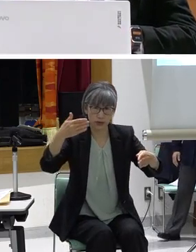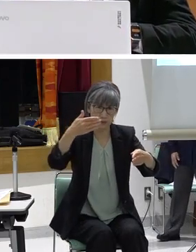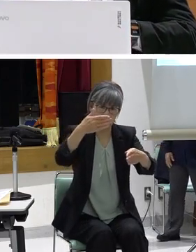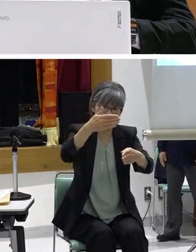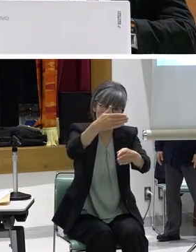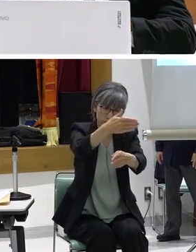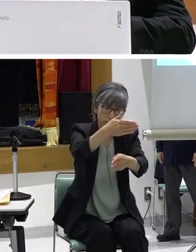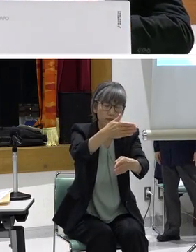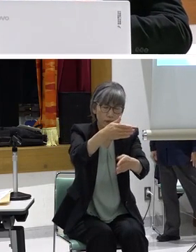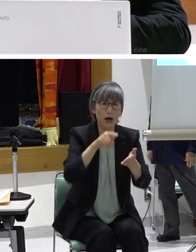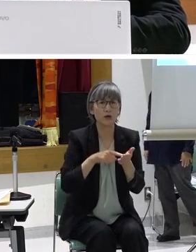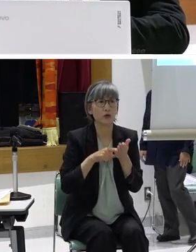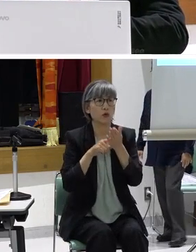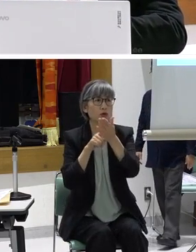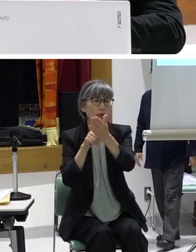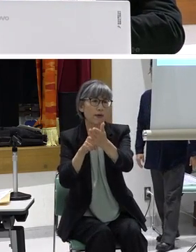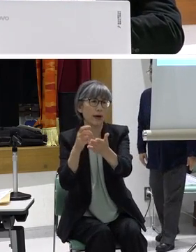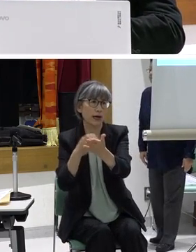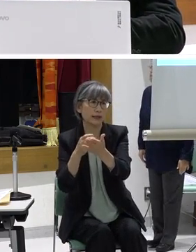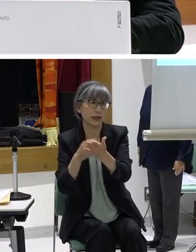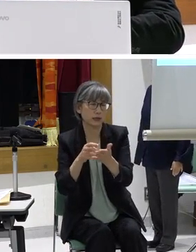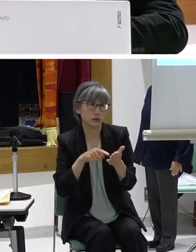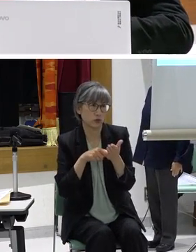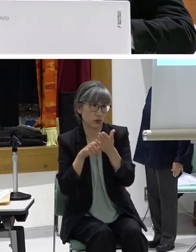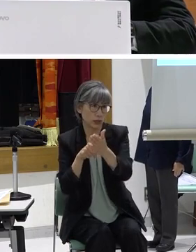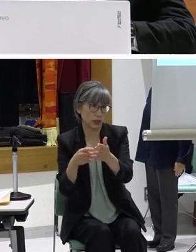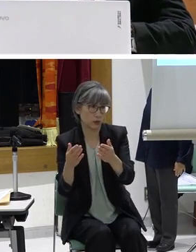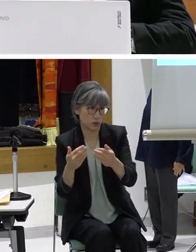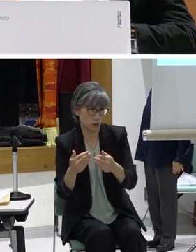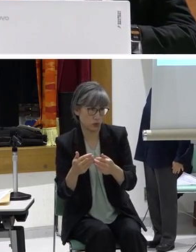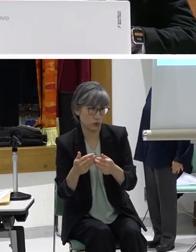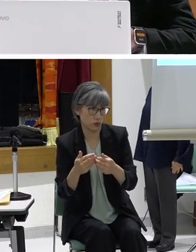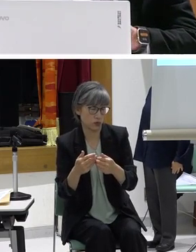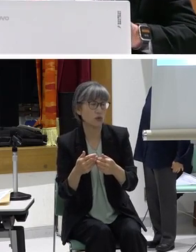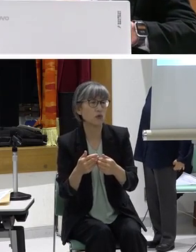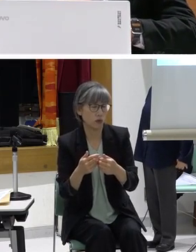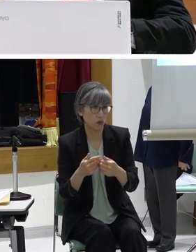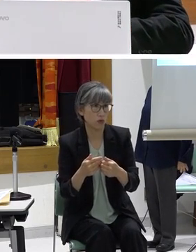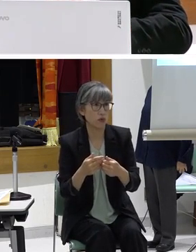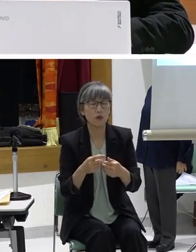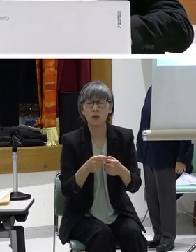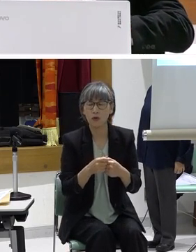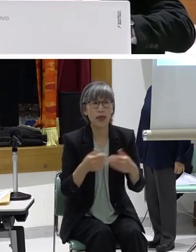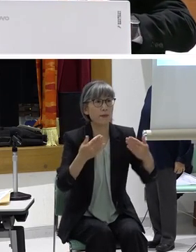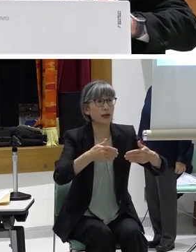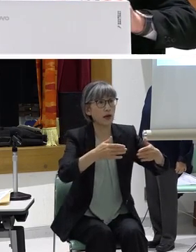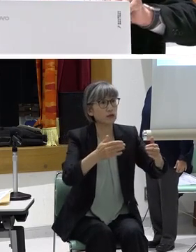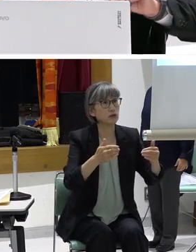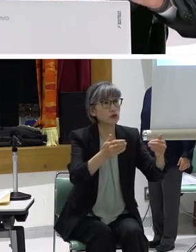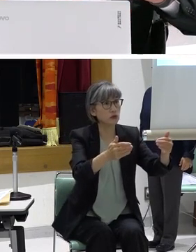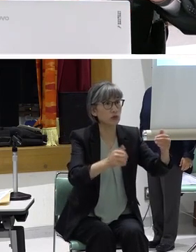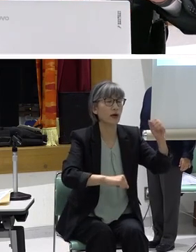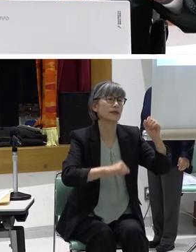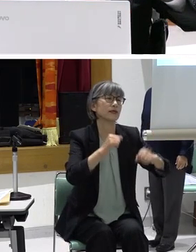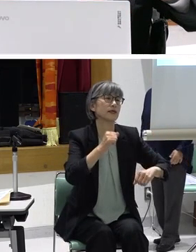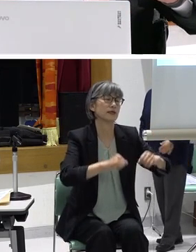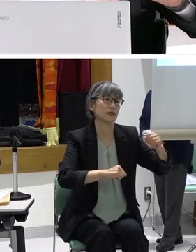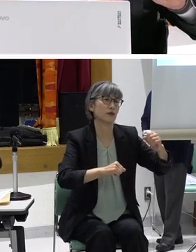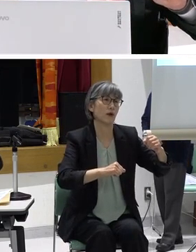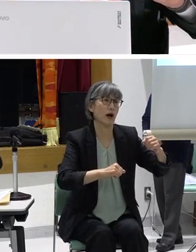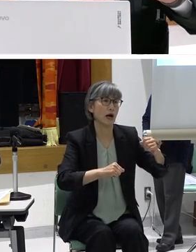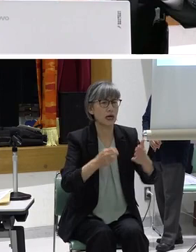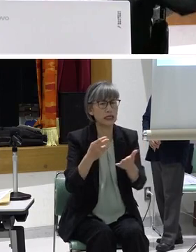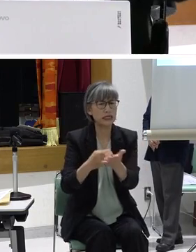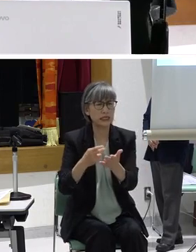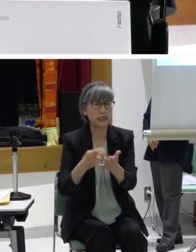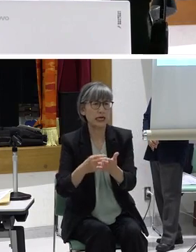ね。で、例えば心のバリアフリーの推進は逆に任意であったりとかということで、必須事項だけ見てみ